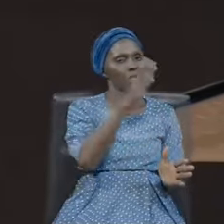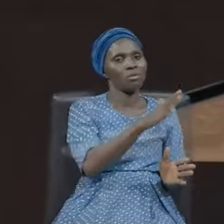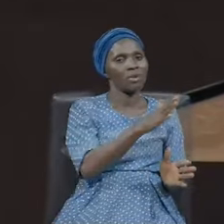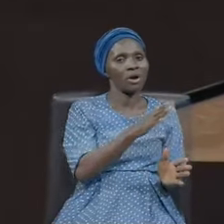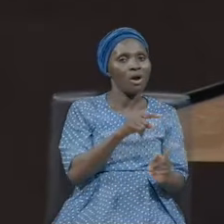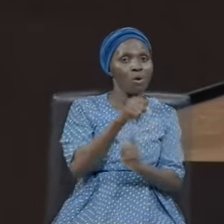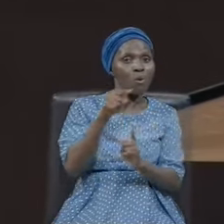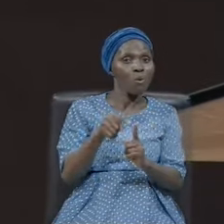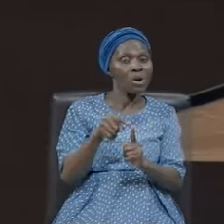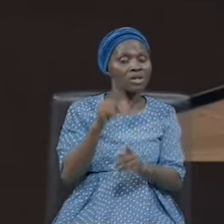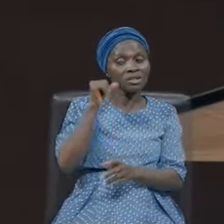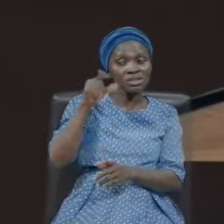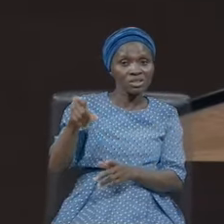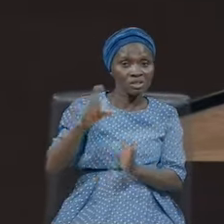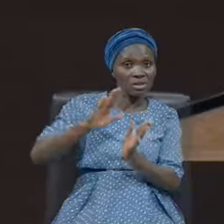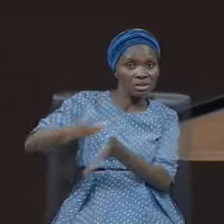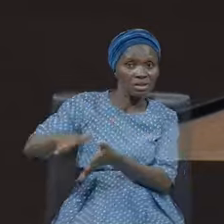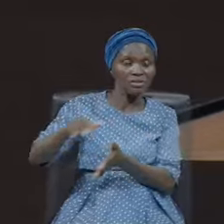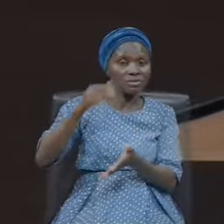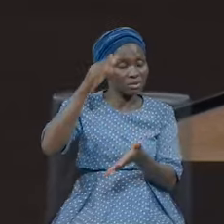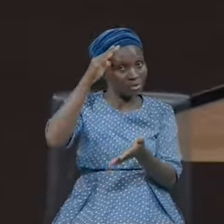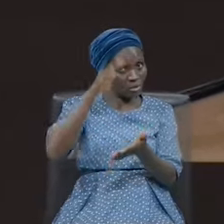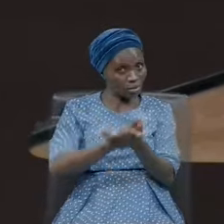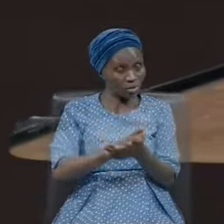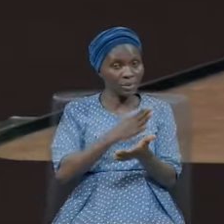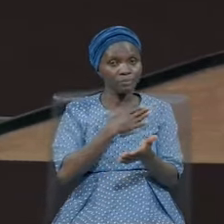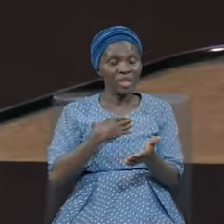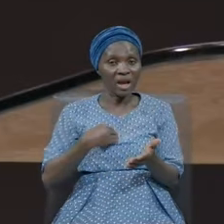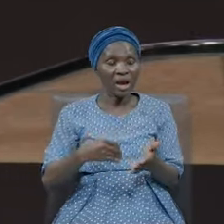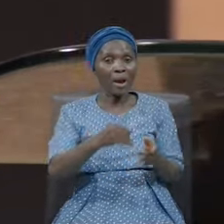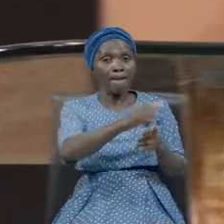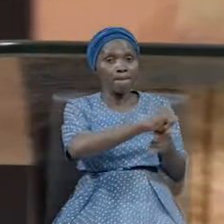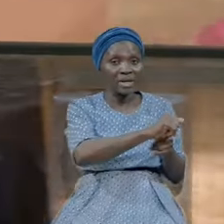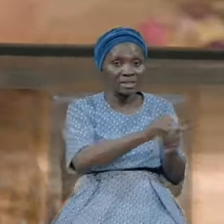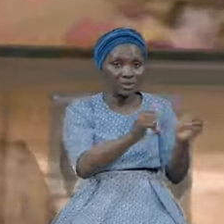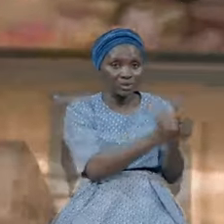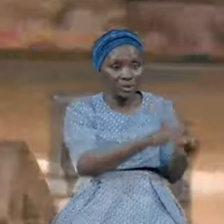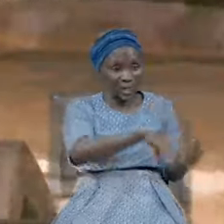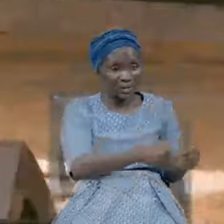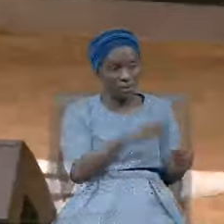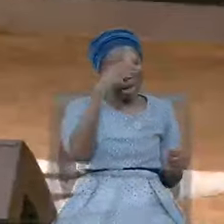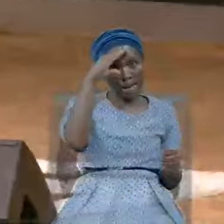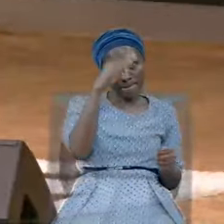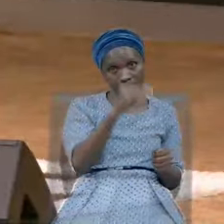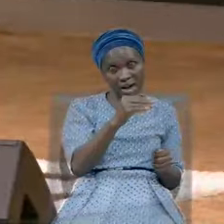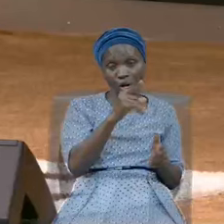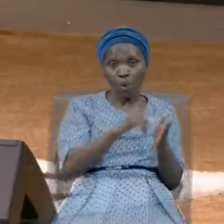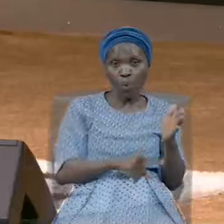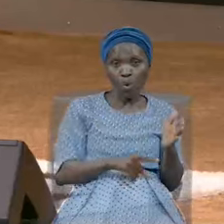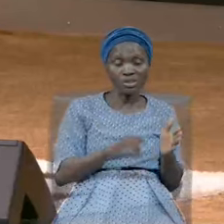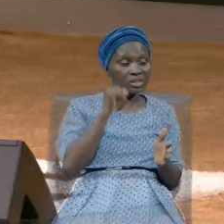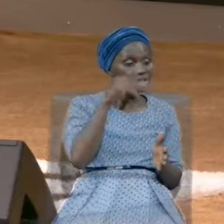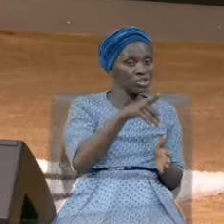femme qui abandonne son mari. Et ce qu'elle doit faire avec son mari, elle le fait